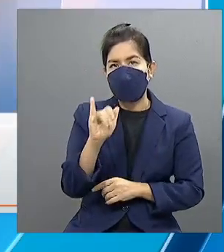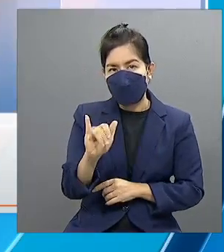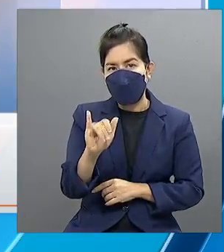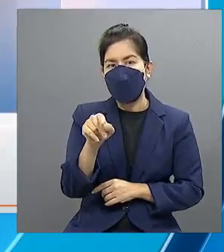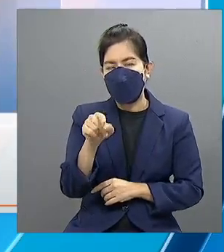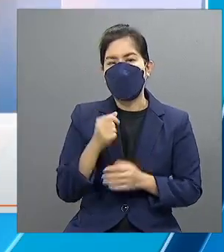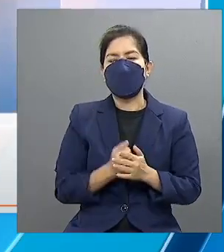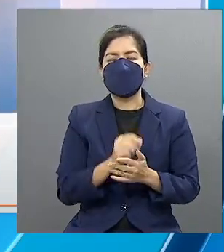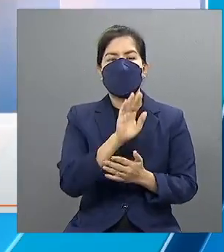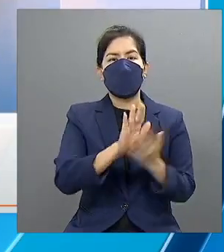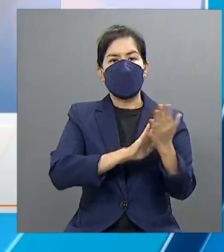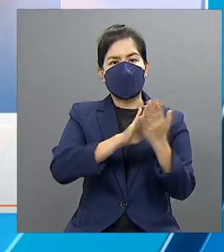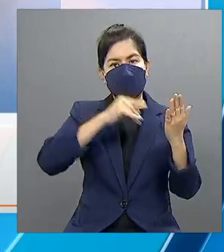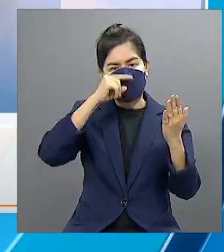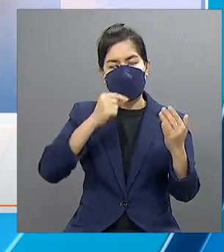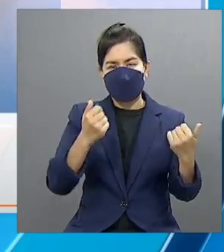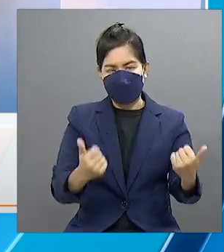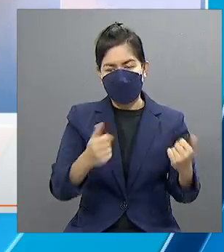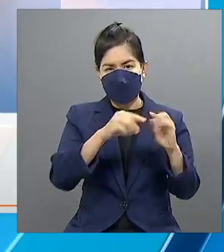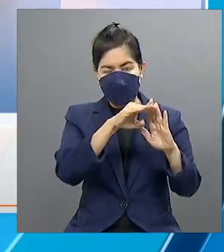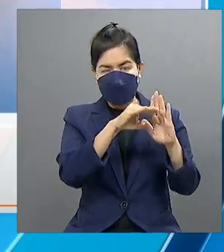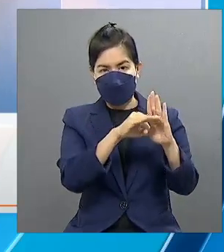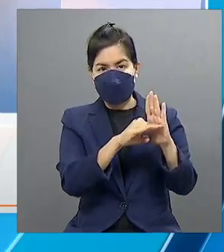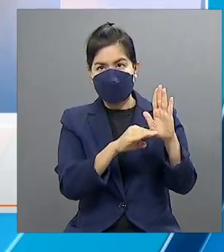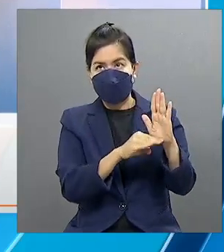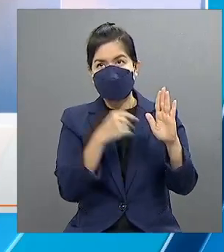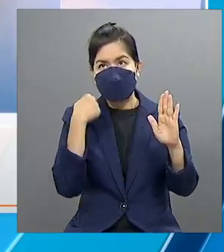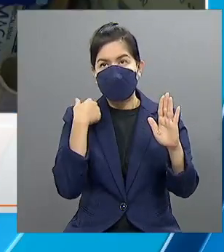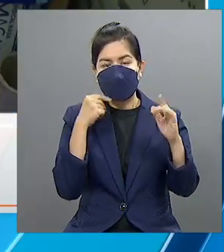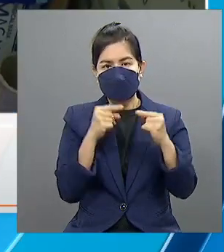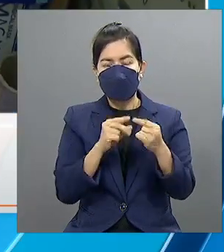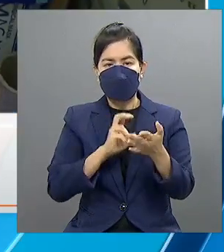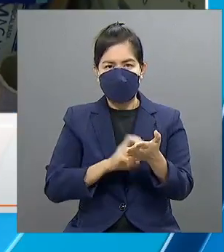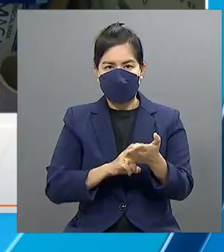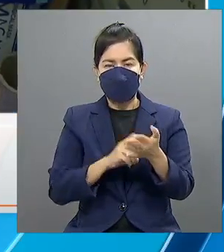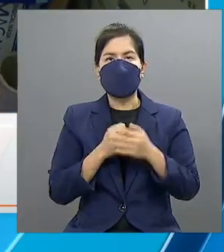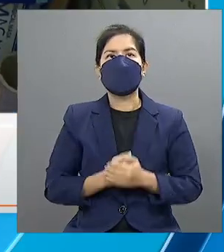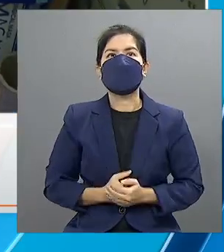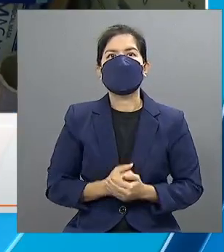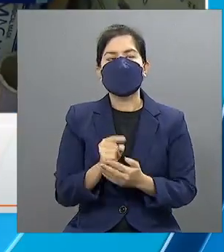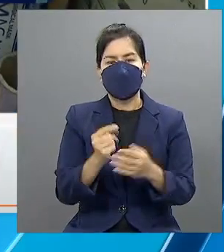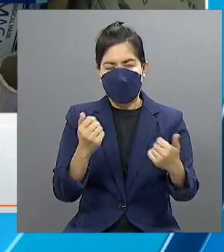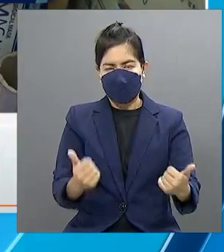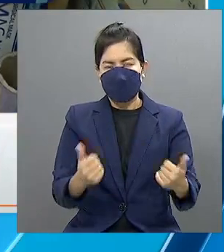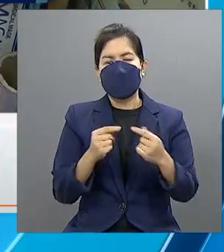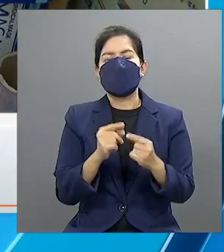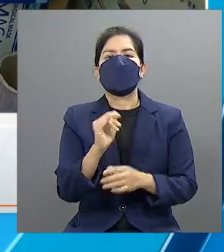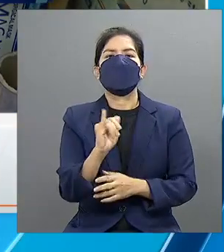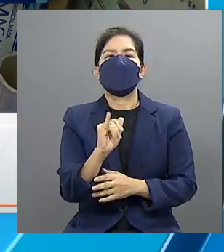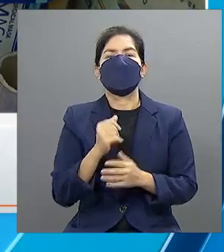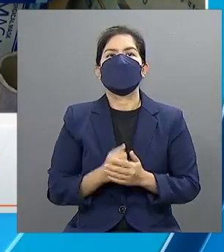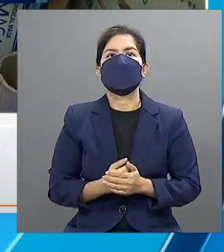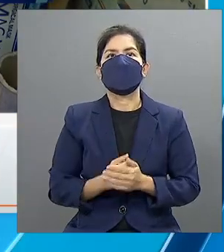กำลังอยู่ในกระบวนการที่จะรับรองก็เลยยังออกมาไม่ทันตัวโอไมครอนมา